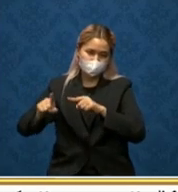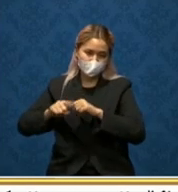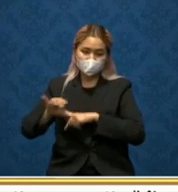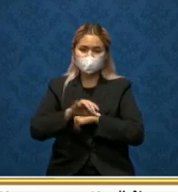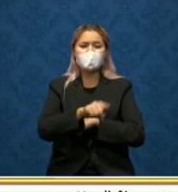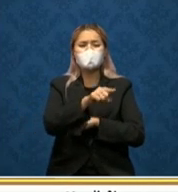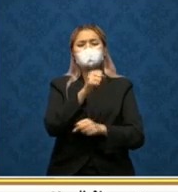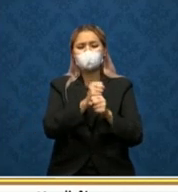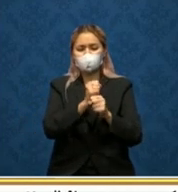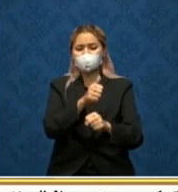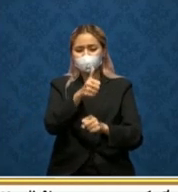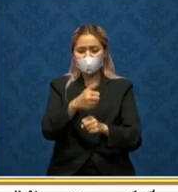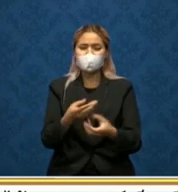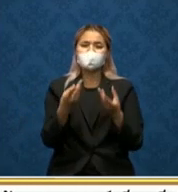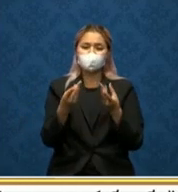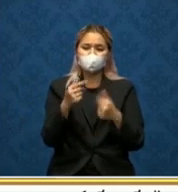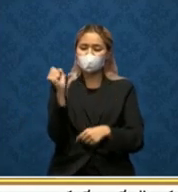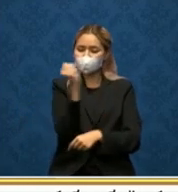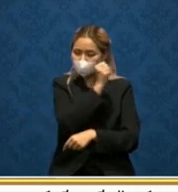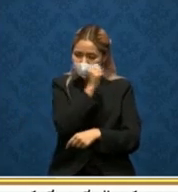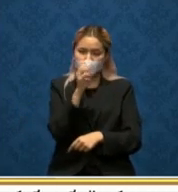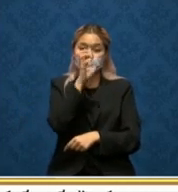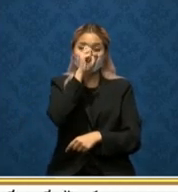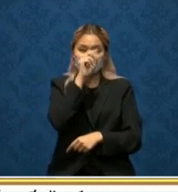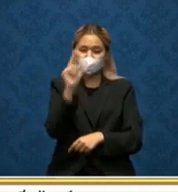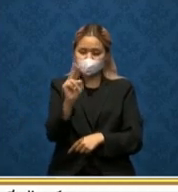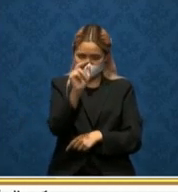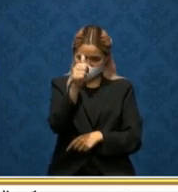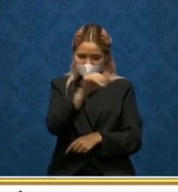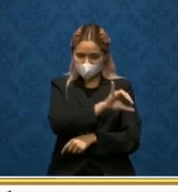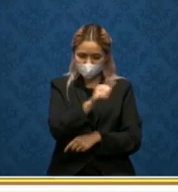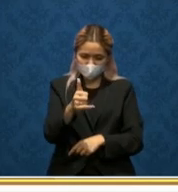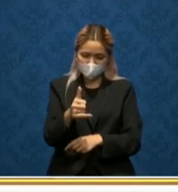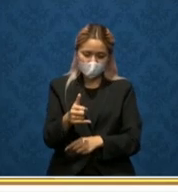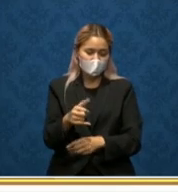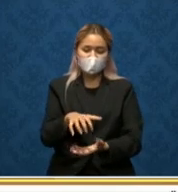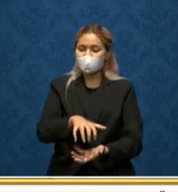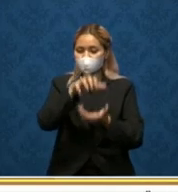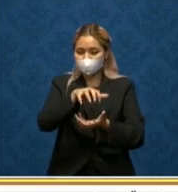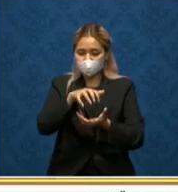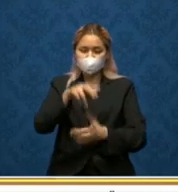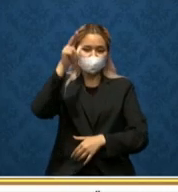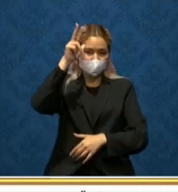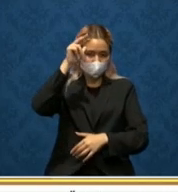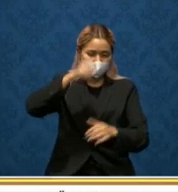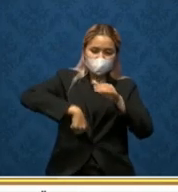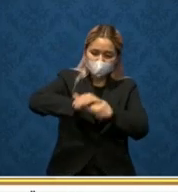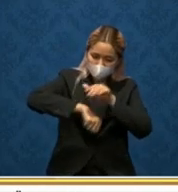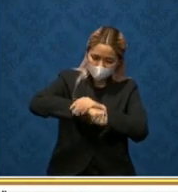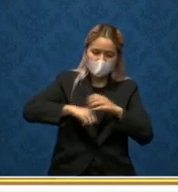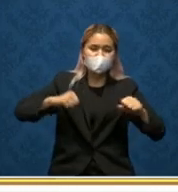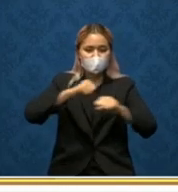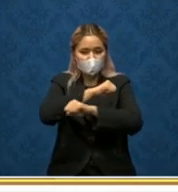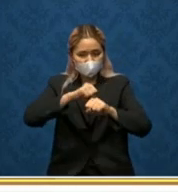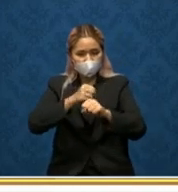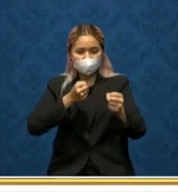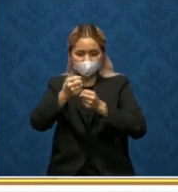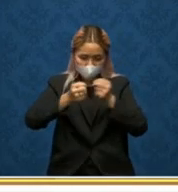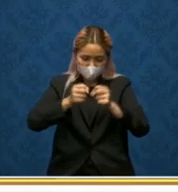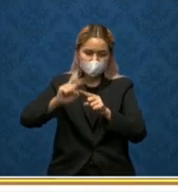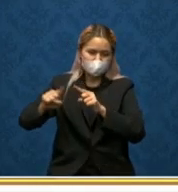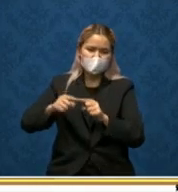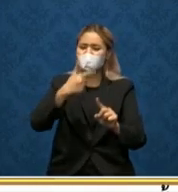ทำไทคับบารคาราโเกะอันนี้ท่านไปลองใช้บริการได้ห้ามทำบ่อนการพนันสนามมวยสนามม้ากิจการให้เช่าอาคารสถานที่